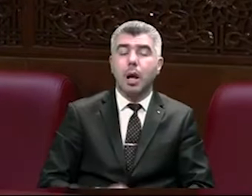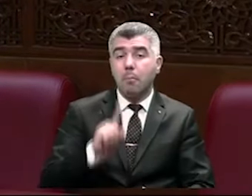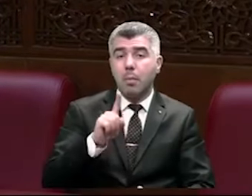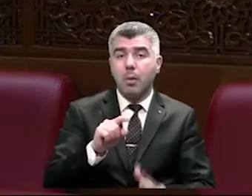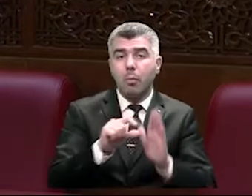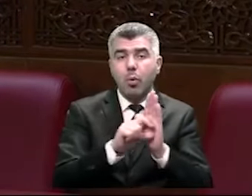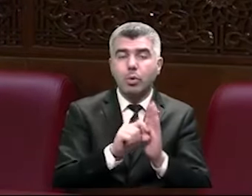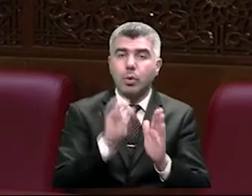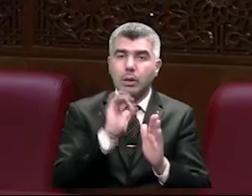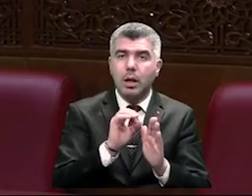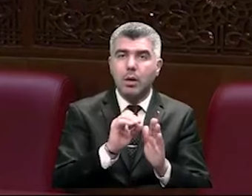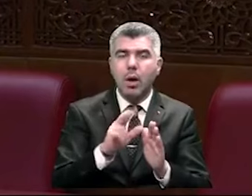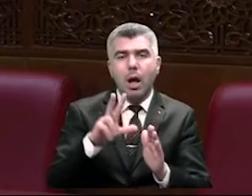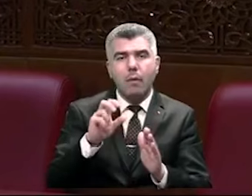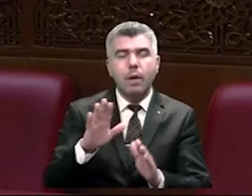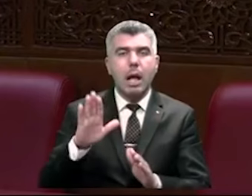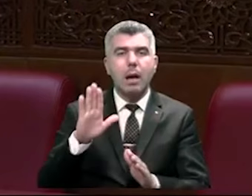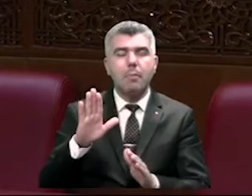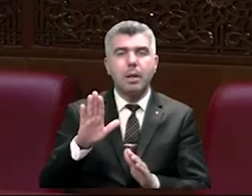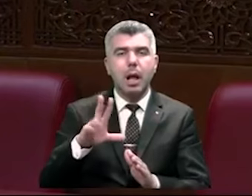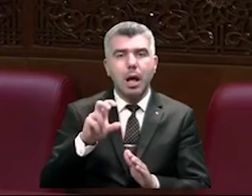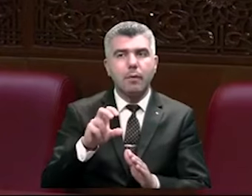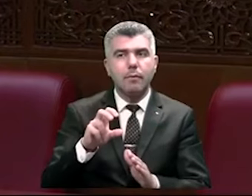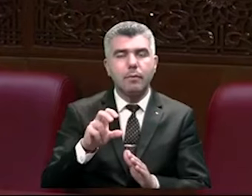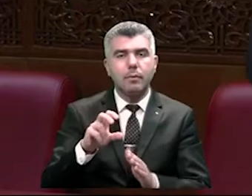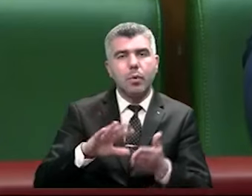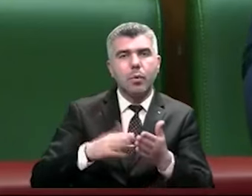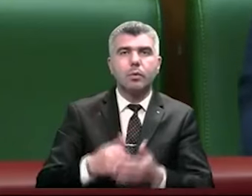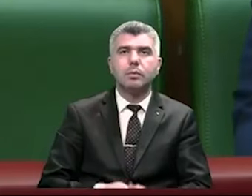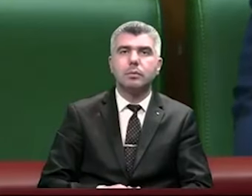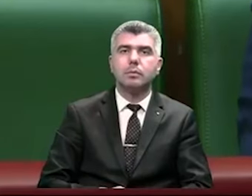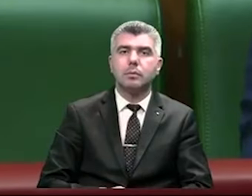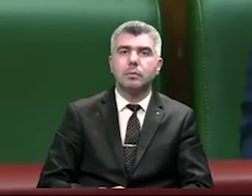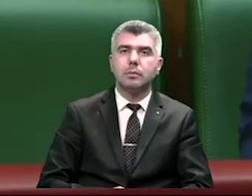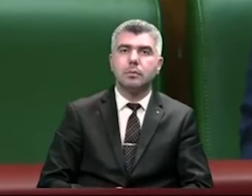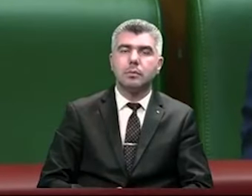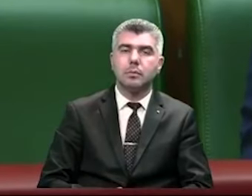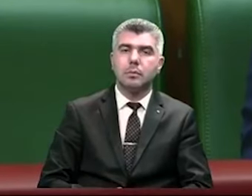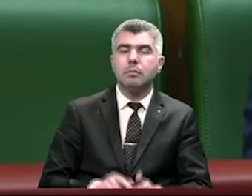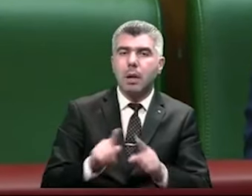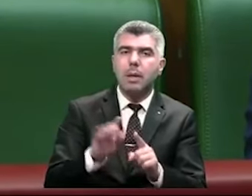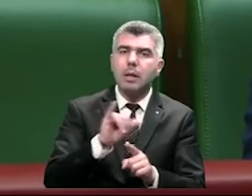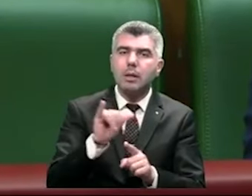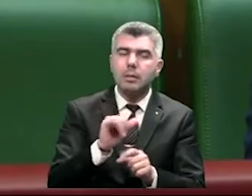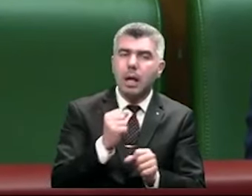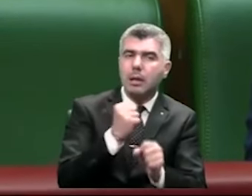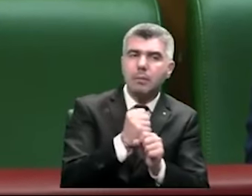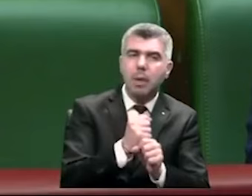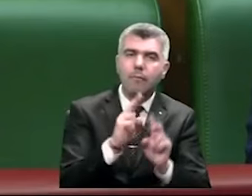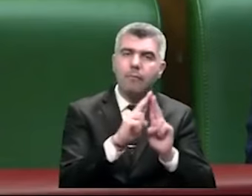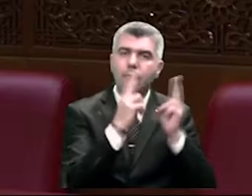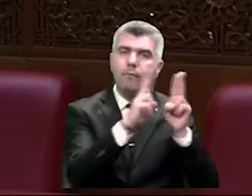هذ المواضيع هذه كنق في الخ خبراء اللي عندهم خبره وكذلك كندير شنو تدار في